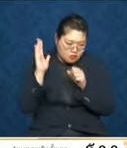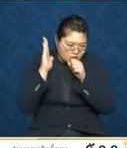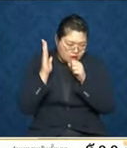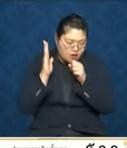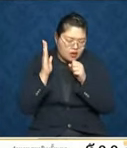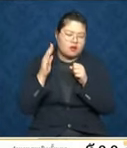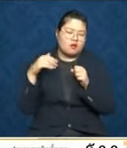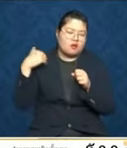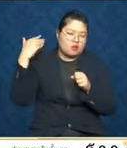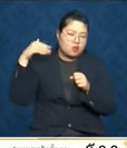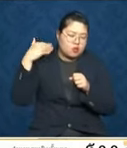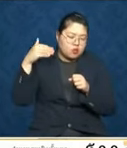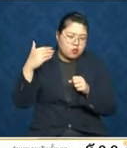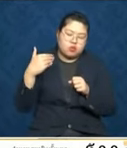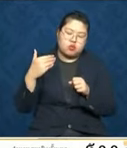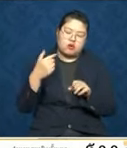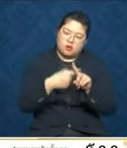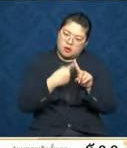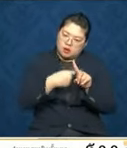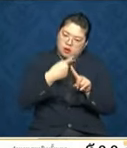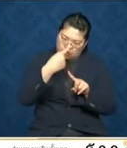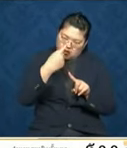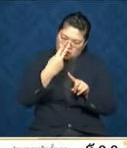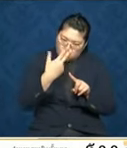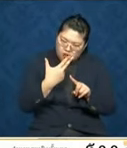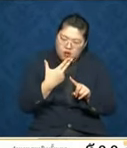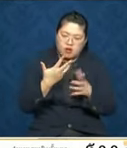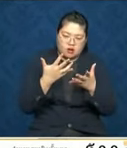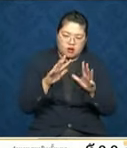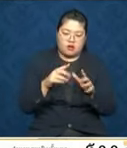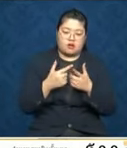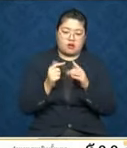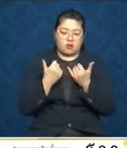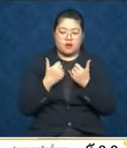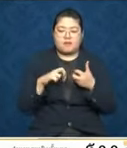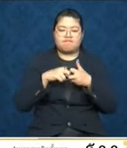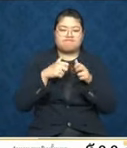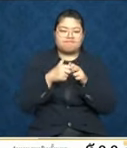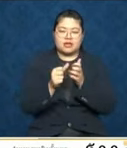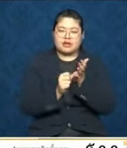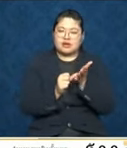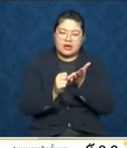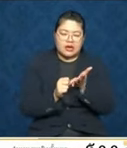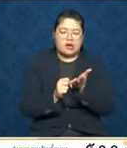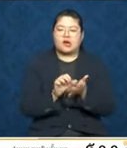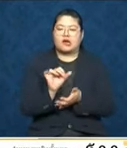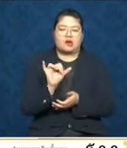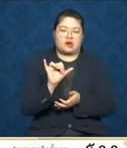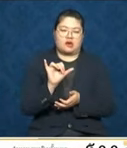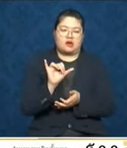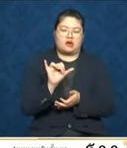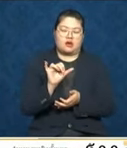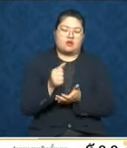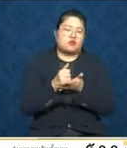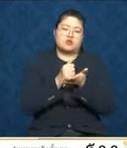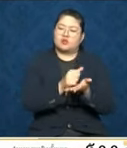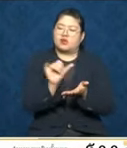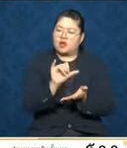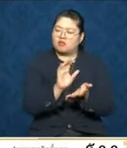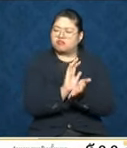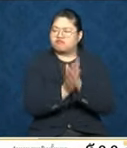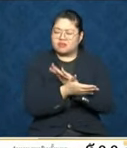ผ่านไปเรียกได้ว่าหลักเดือนแล้วนะครับหลายเดือนแล้วแต่ว่าก็ยังไม่ได้มีการแก้ไขหรือเปลี่ยนแปลง